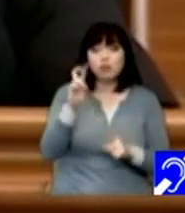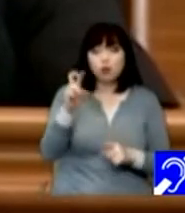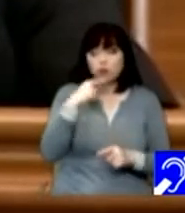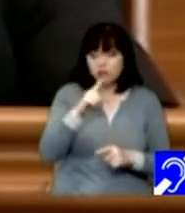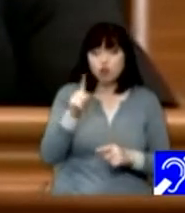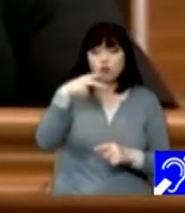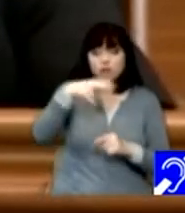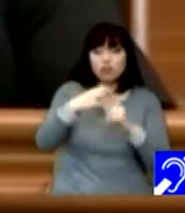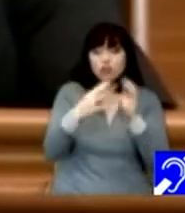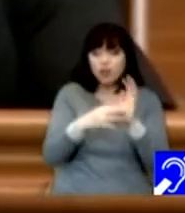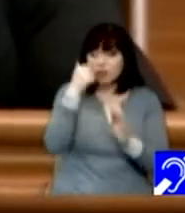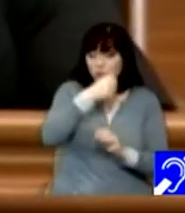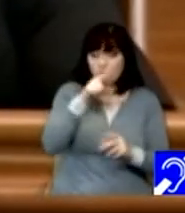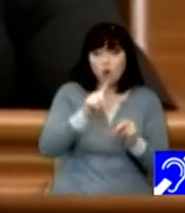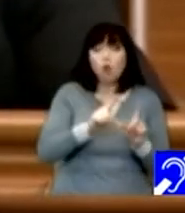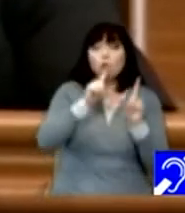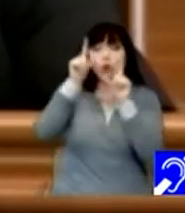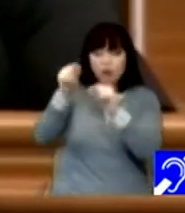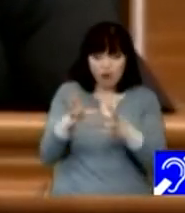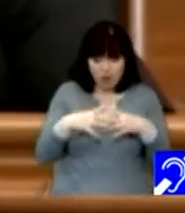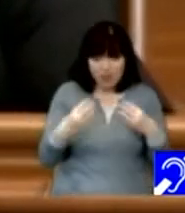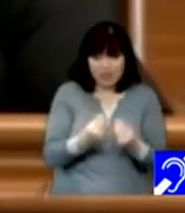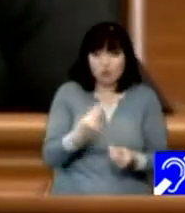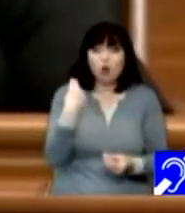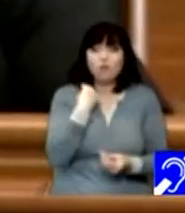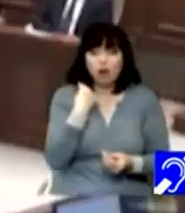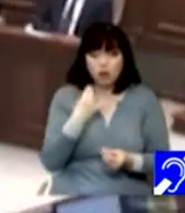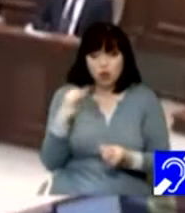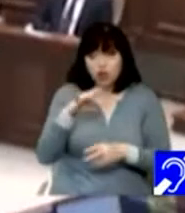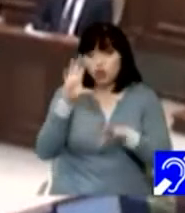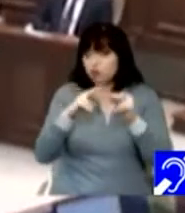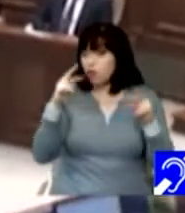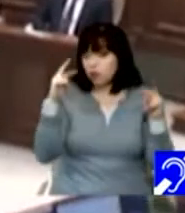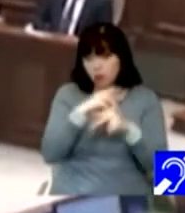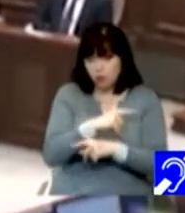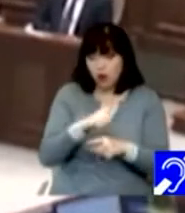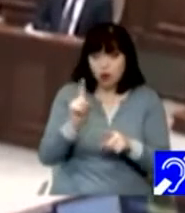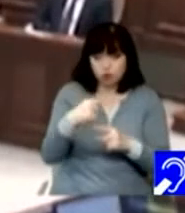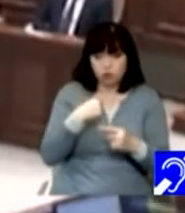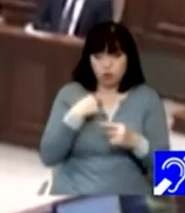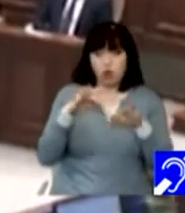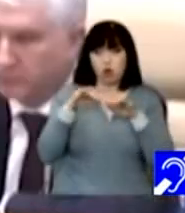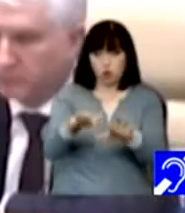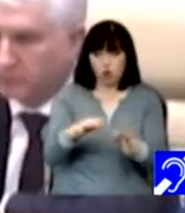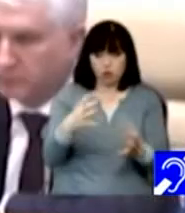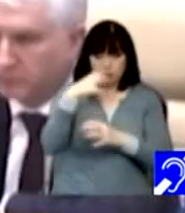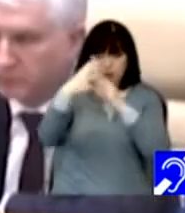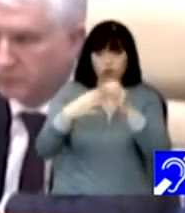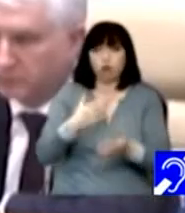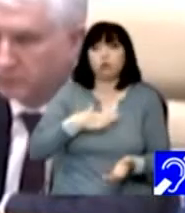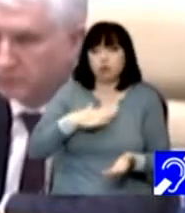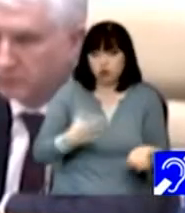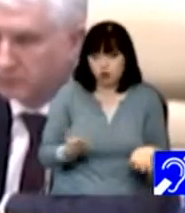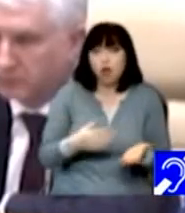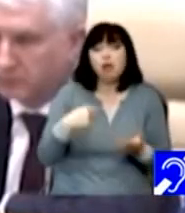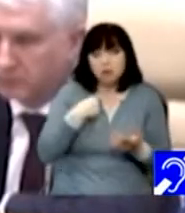că în 2019 a emigrat cu familia în Marea Britanie și califică drept incorrectă darea sa în căutare prin Interpol. El a anunțat că a cerut